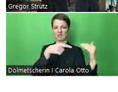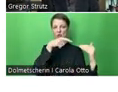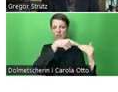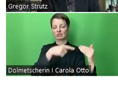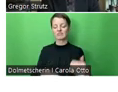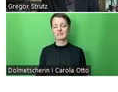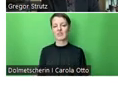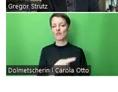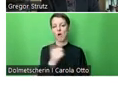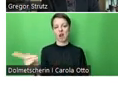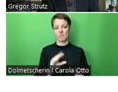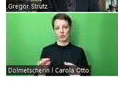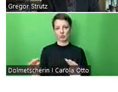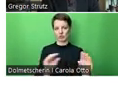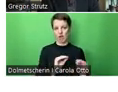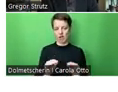eigentlich für alle Benutzer.